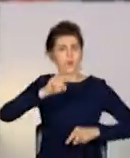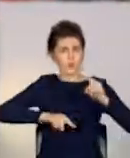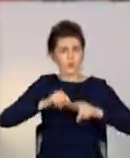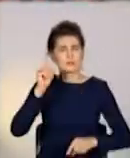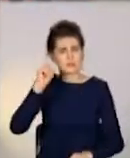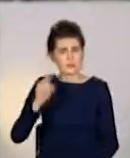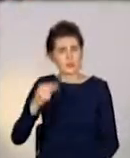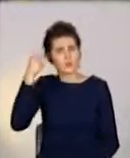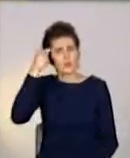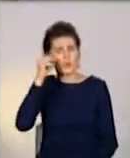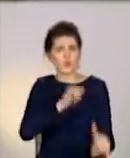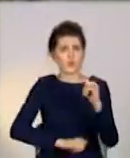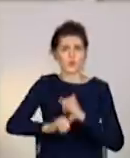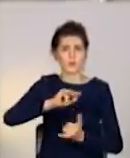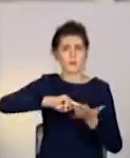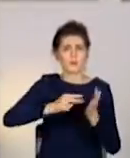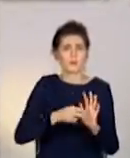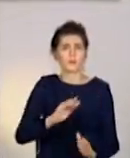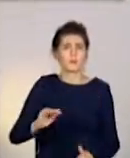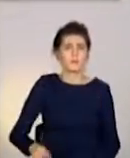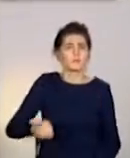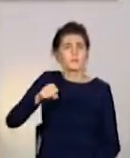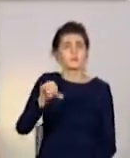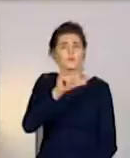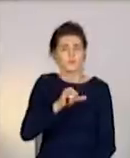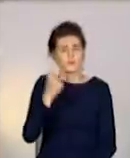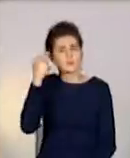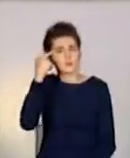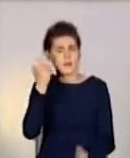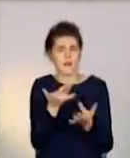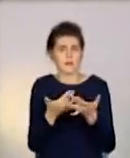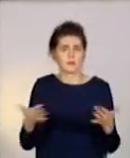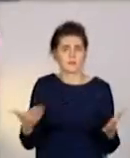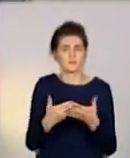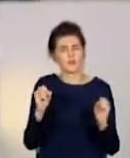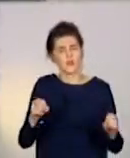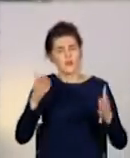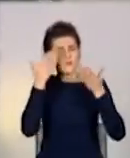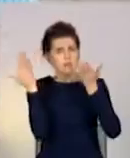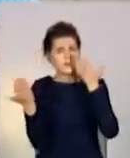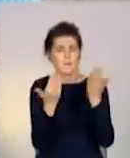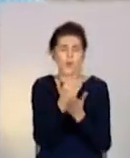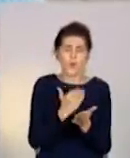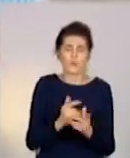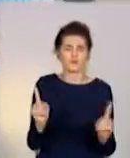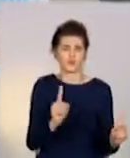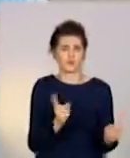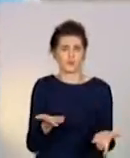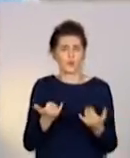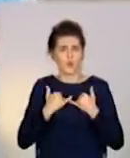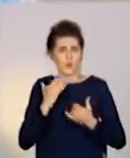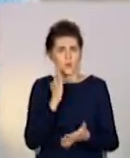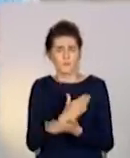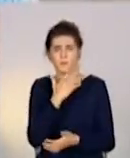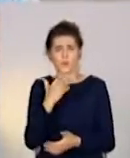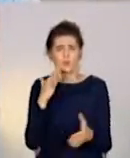вже міркують, чим зайняти дітей. Ми плануємо розвлекательну програму, то, що буде в місті представлено. У нас кружків дуже